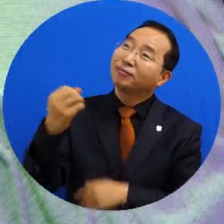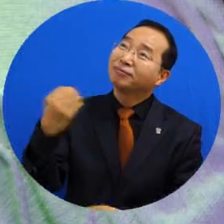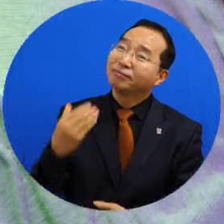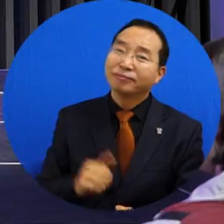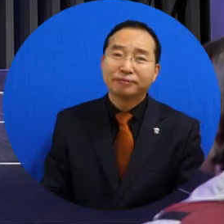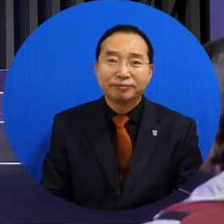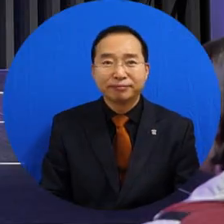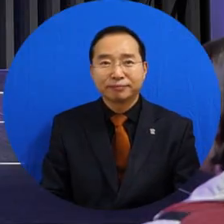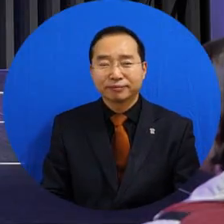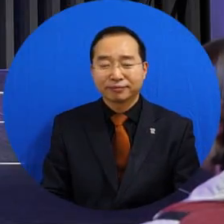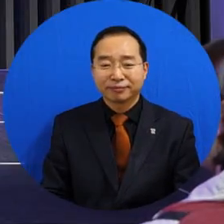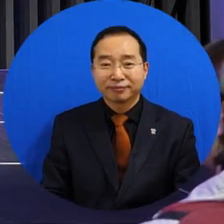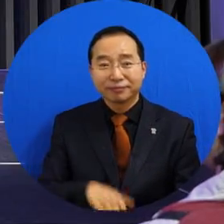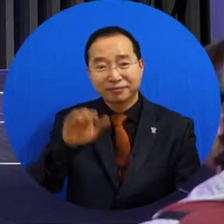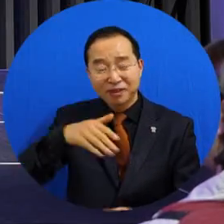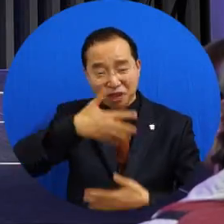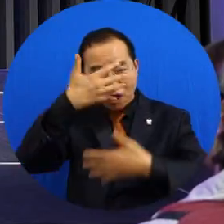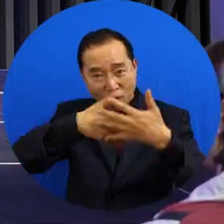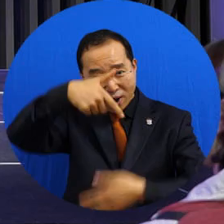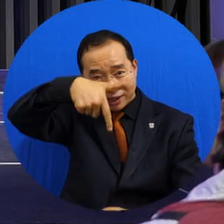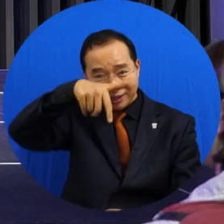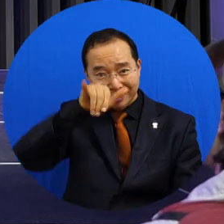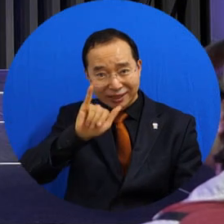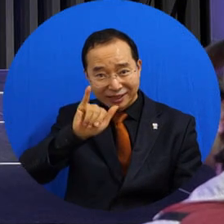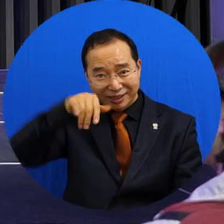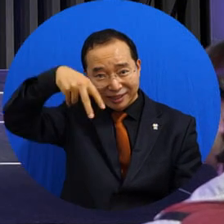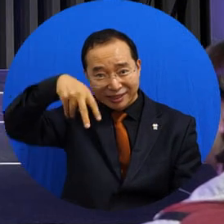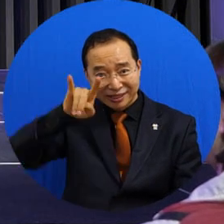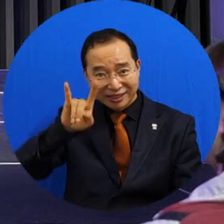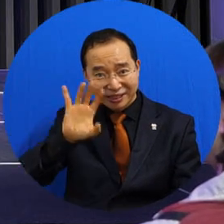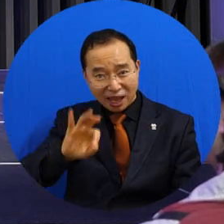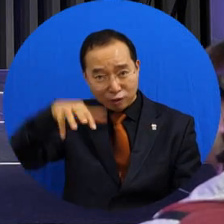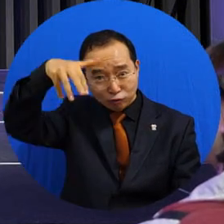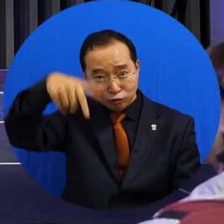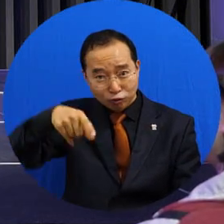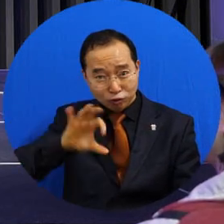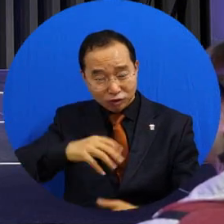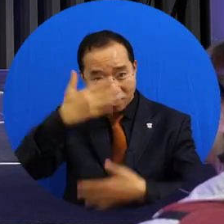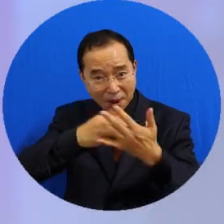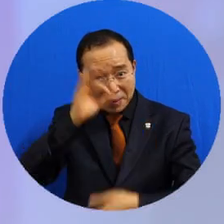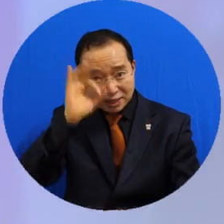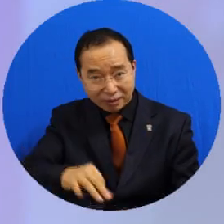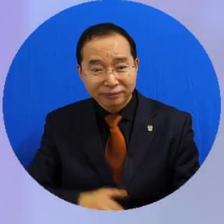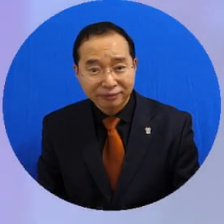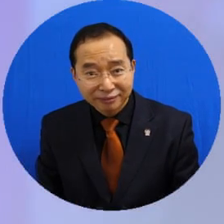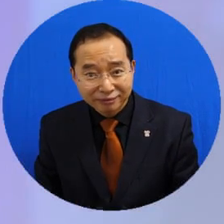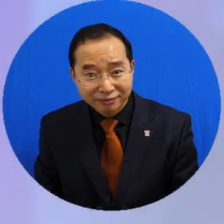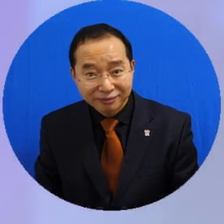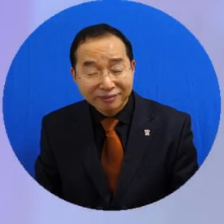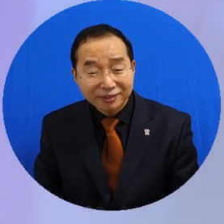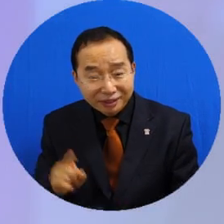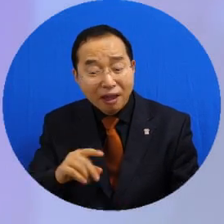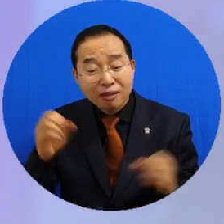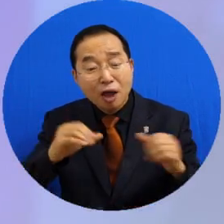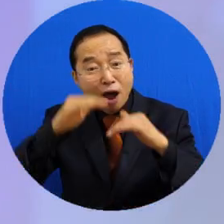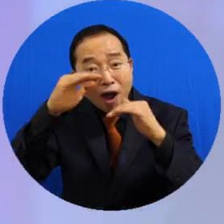있으신지 기생충 영화 보셨나요? 기생충에서 송강호 씨가 대사 중에 이런 게